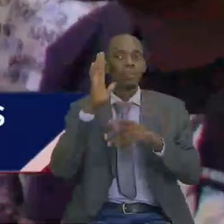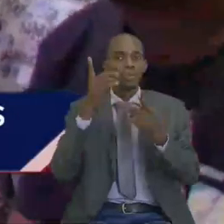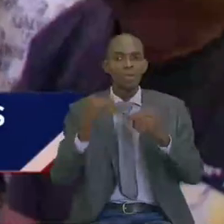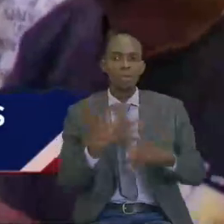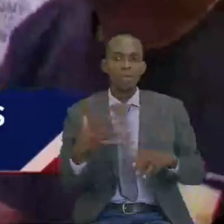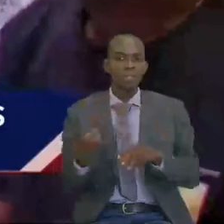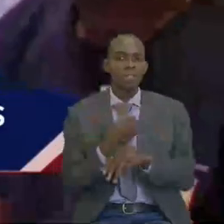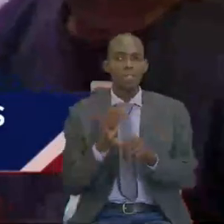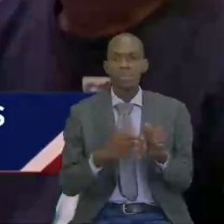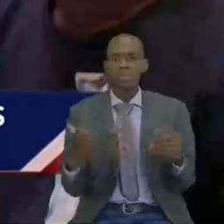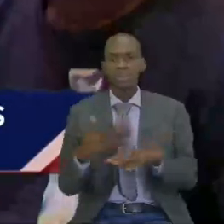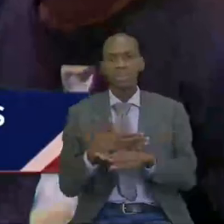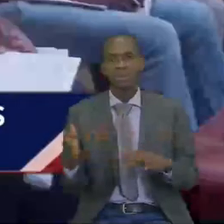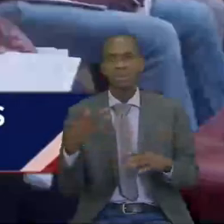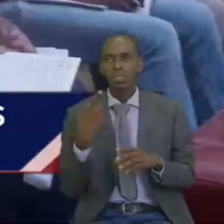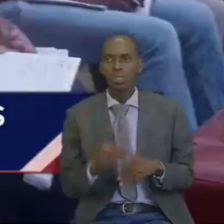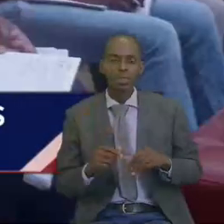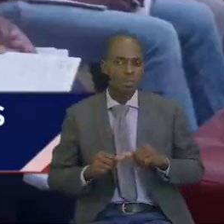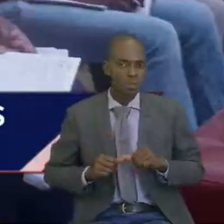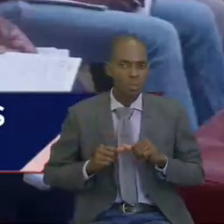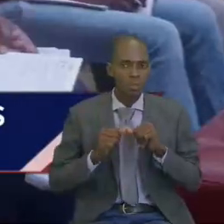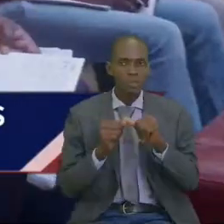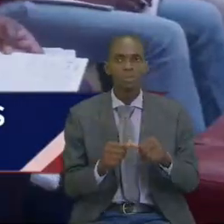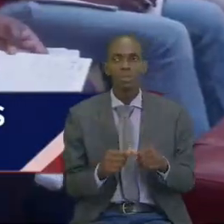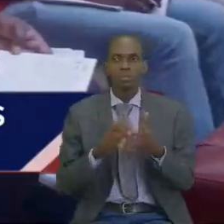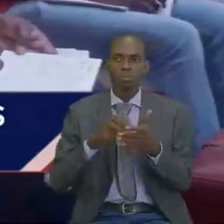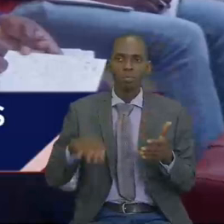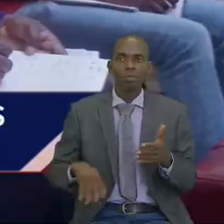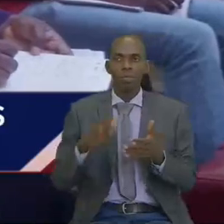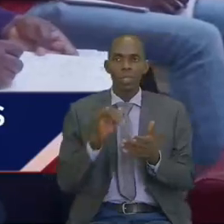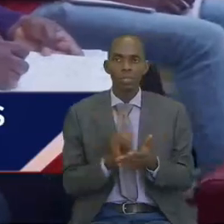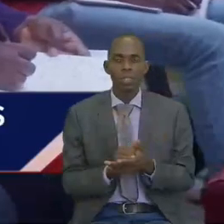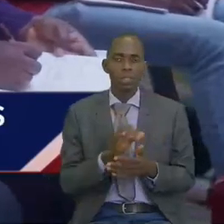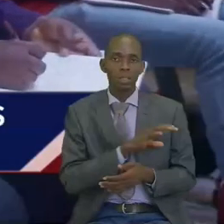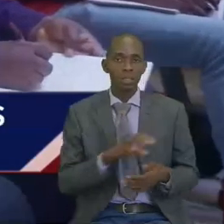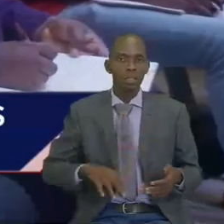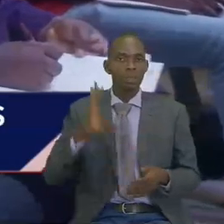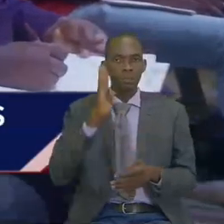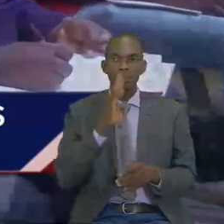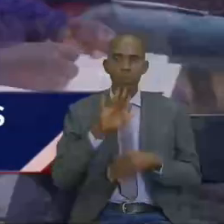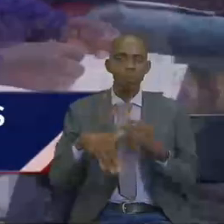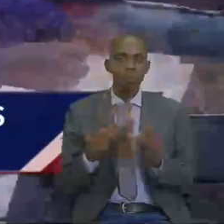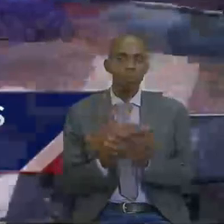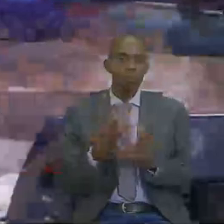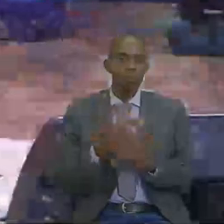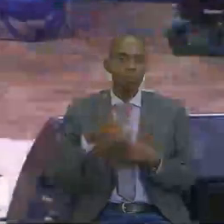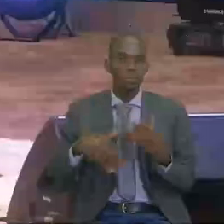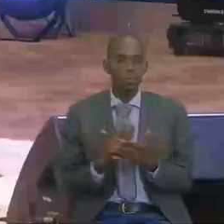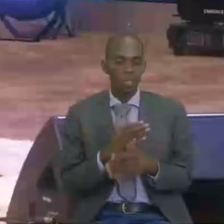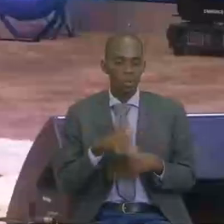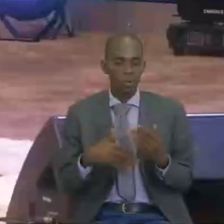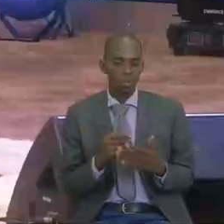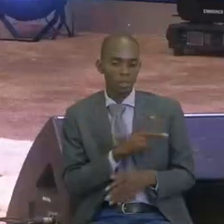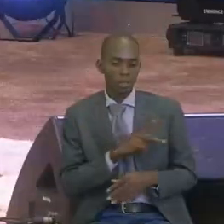Et c'est un renversement perpétuel que Christ seul va rester et tout le royaume de ce